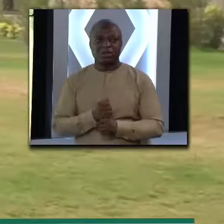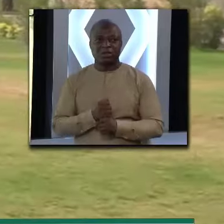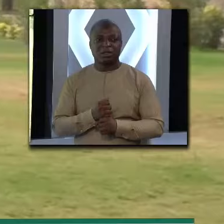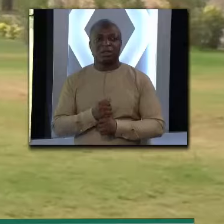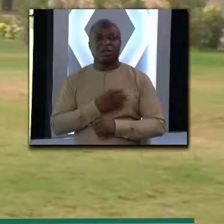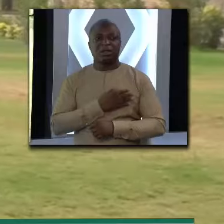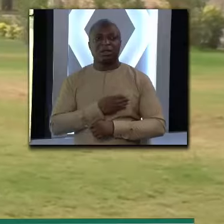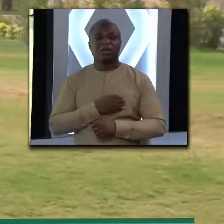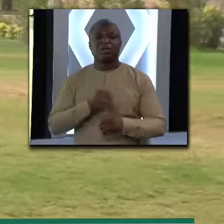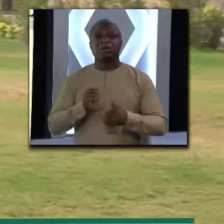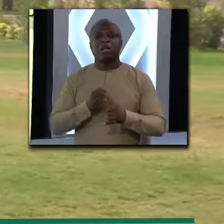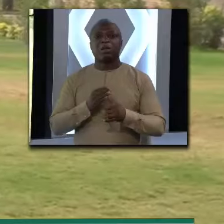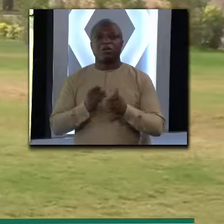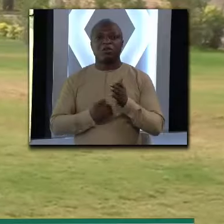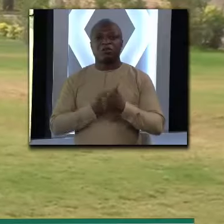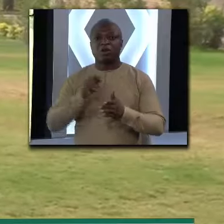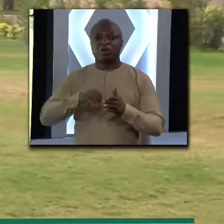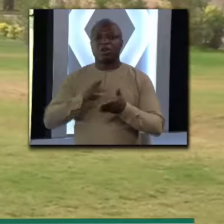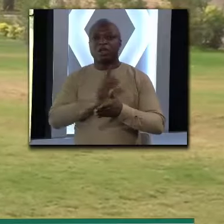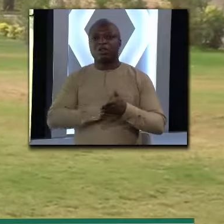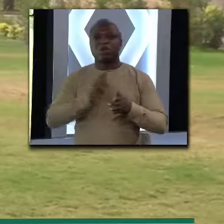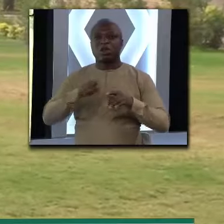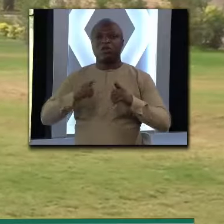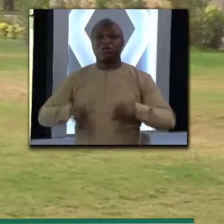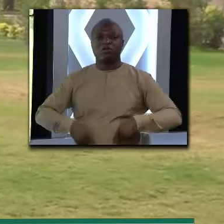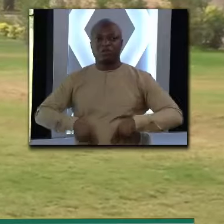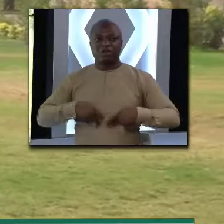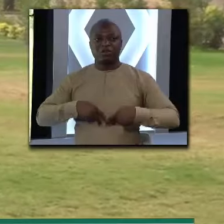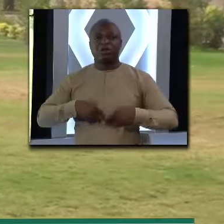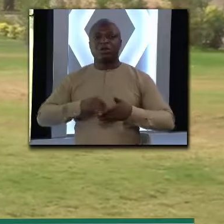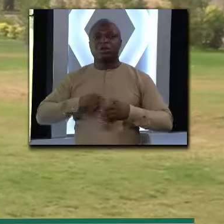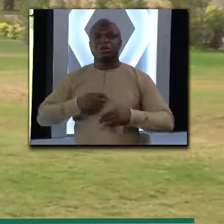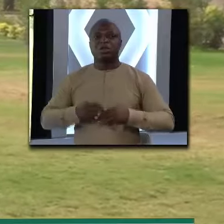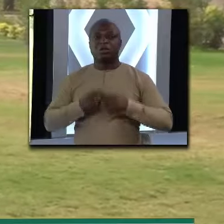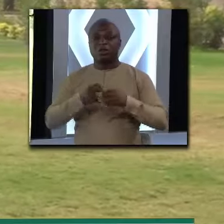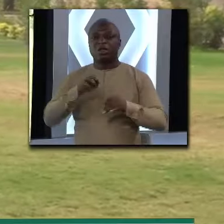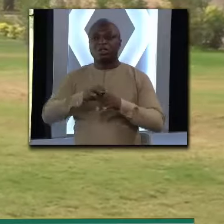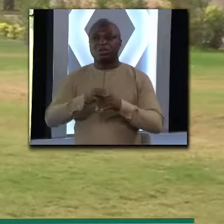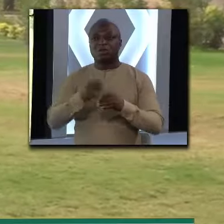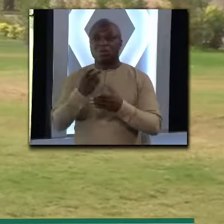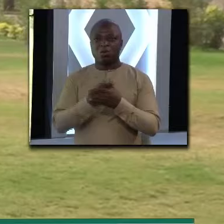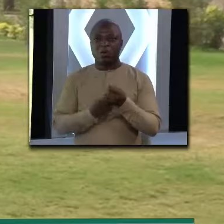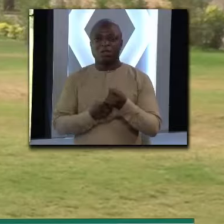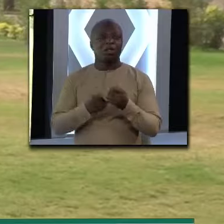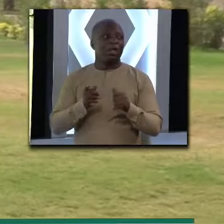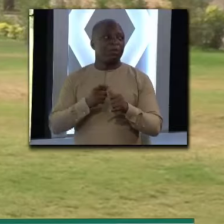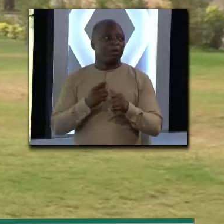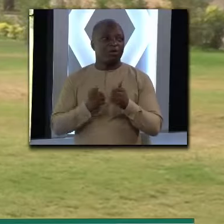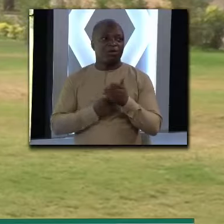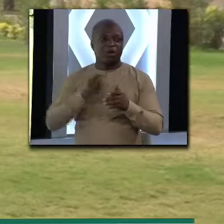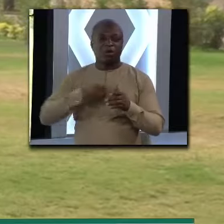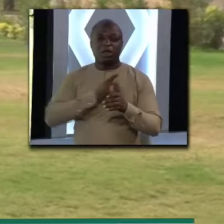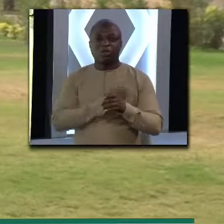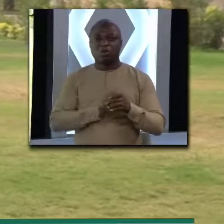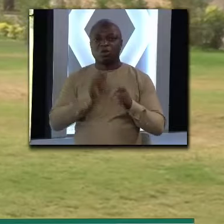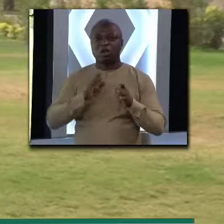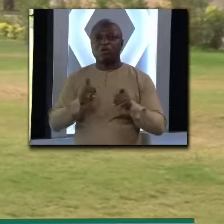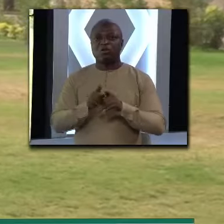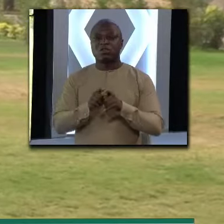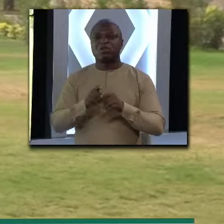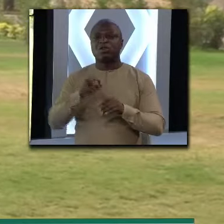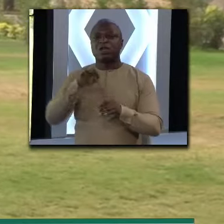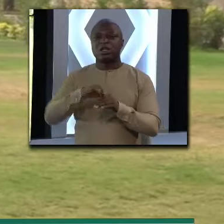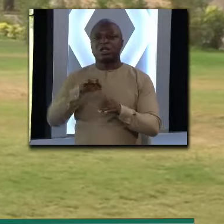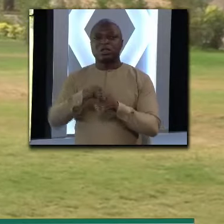Et c'est la première fois que les Togolais vont vivre ce qu'on appelle élection couplée. C'est aussi la première fois que les Togolais vont